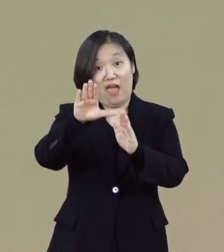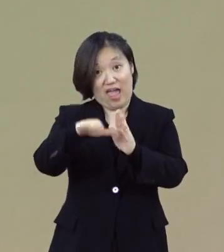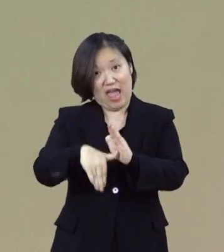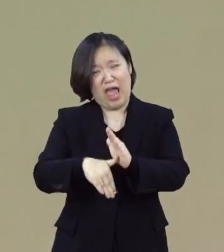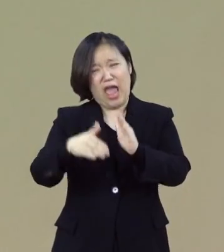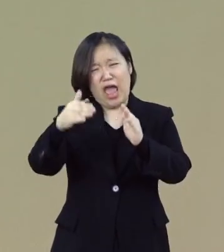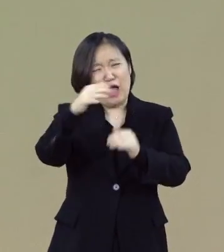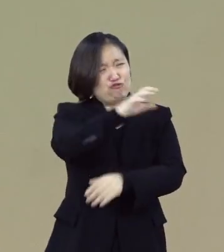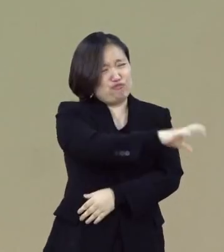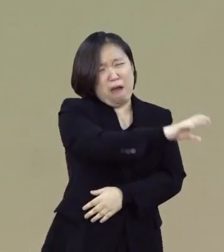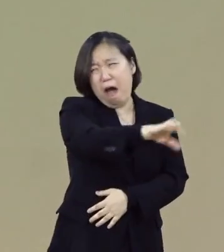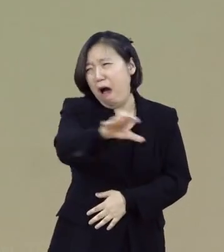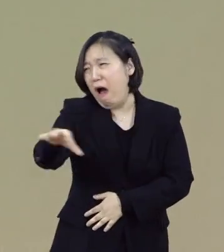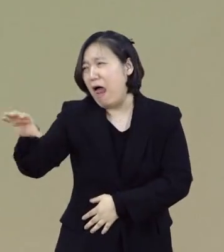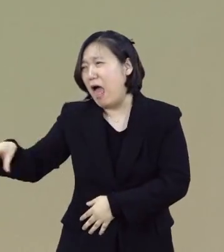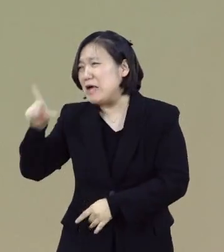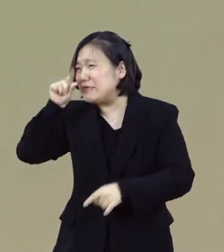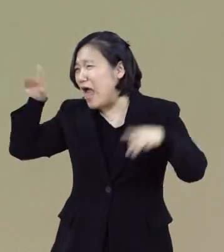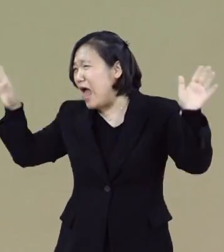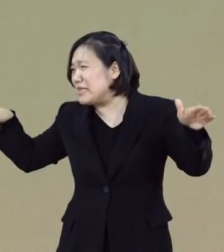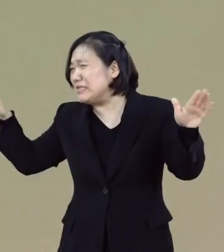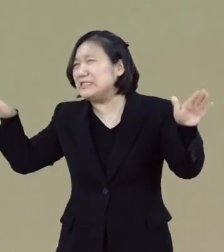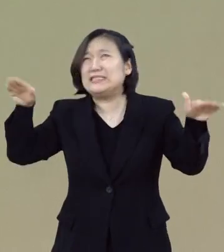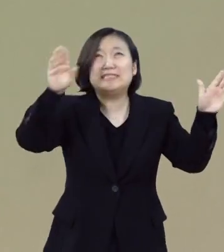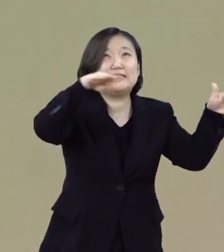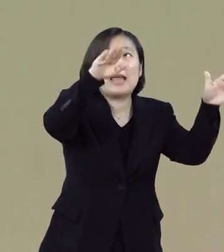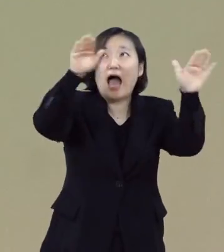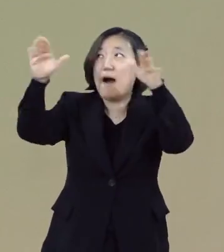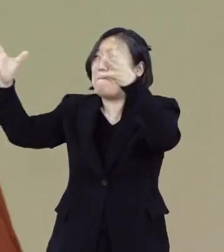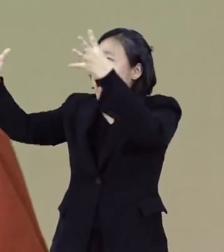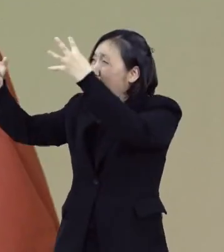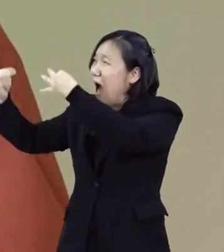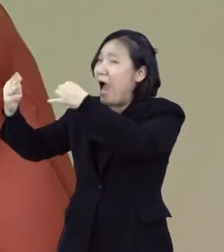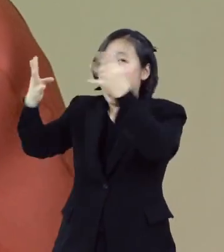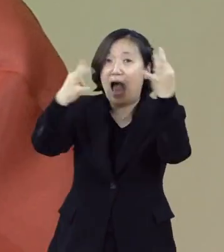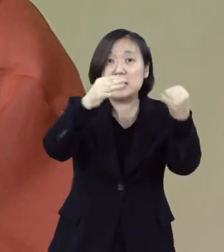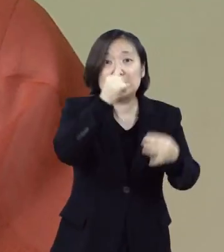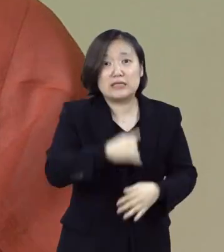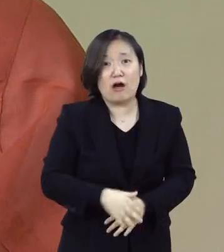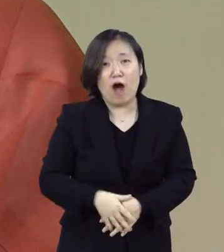주변에 새들이 너무나 많아서 새들이 하루 종일